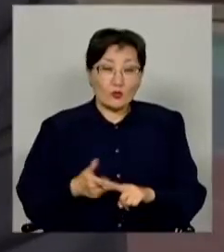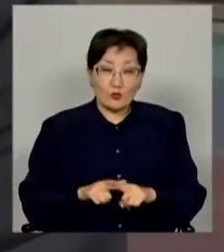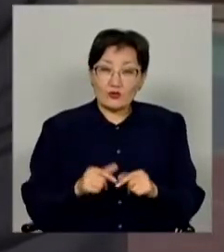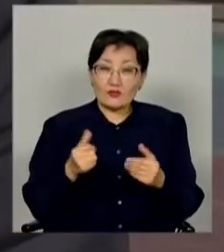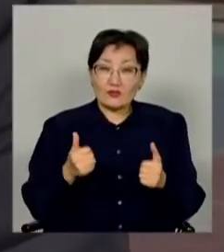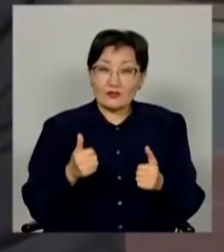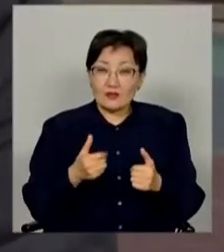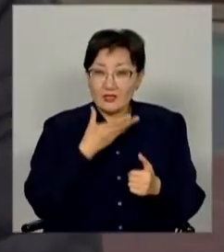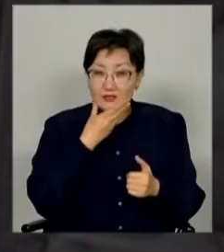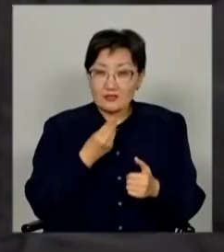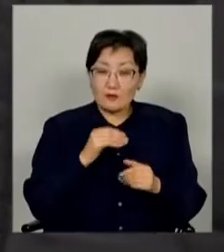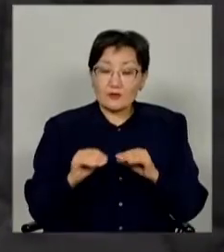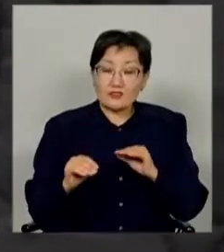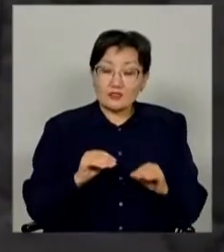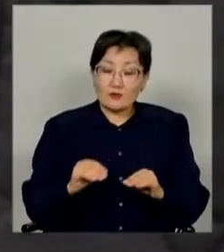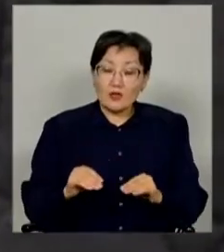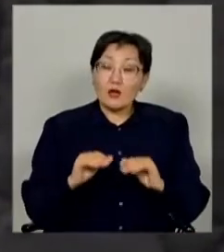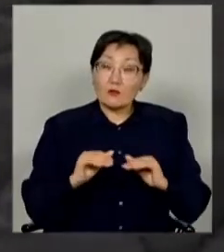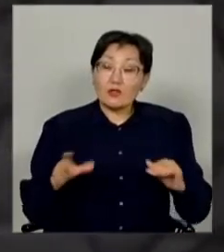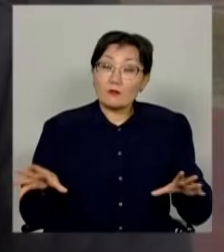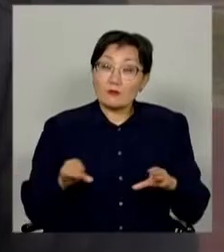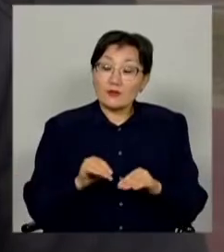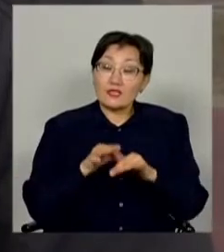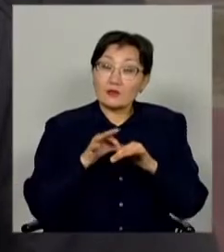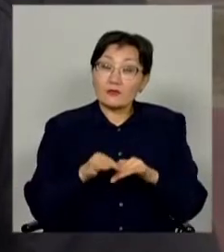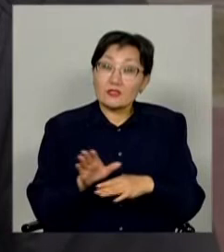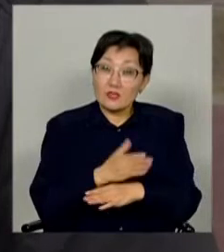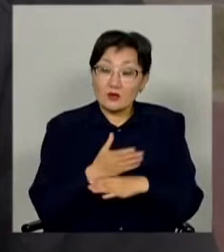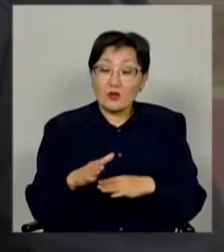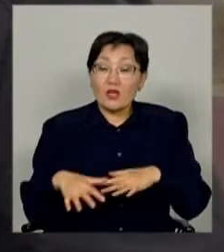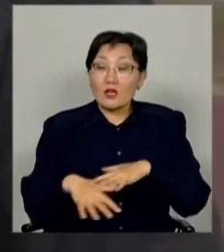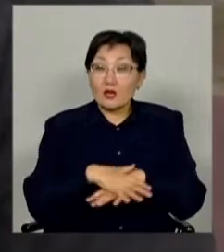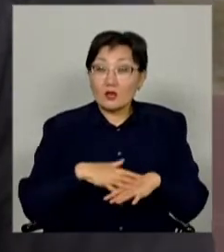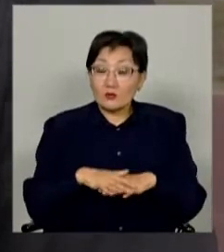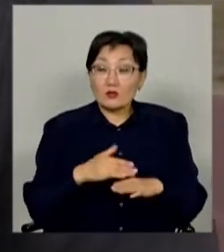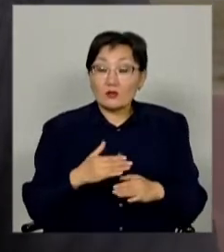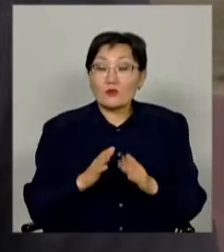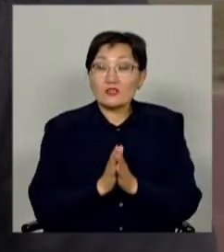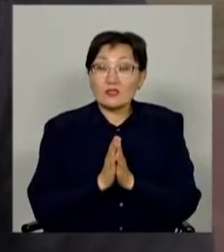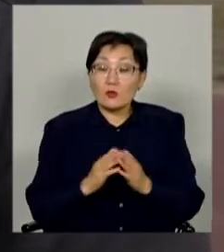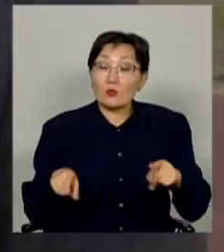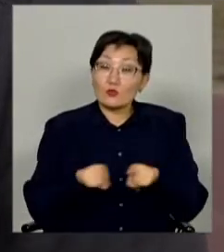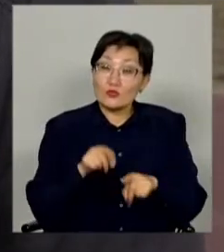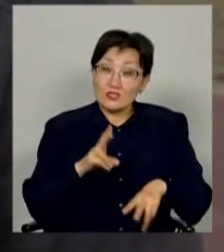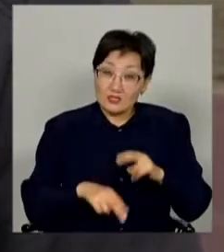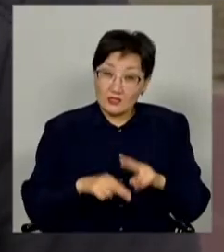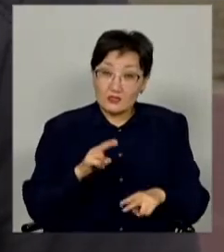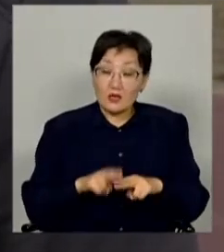тұр. Балымызбен келіп, серуенде жүрміз мына жерде. Халықтың сұрауымен осындай салына берсе, көбейе